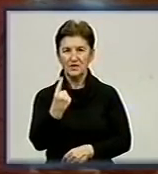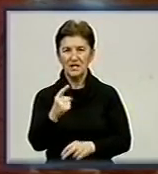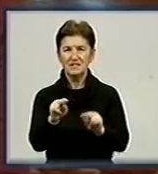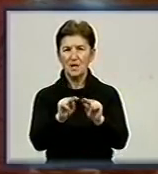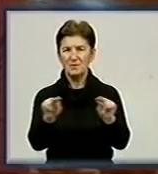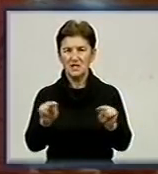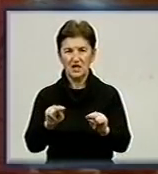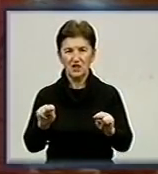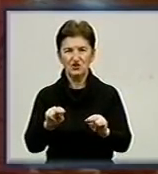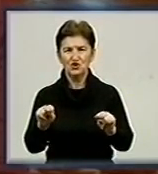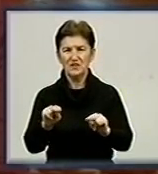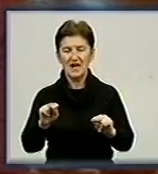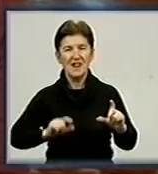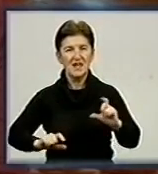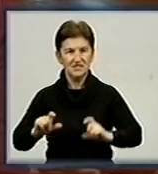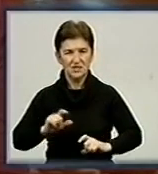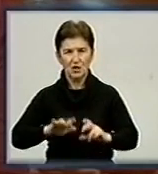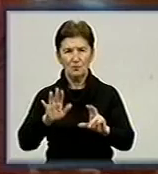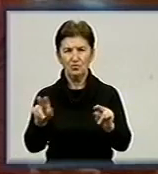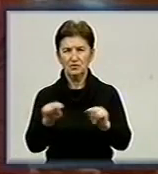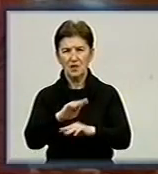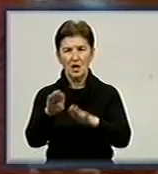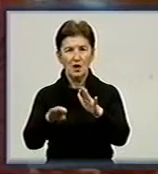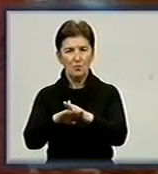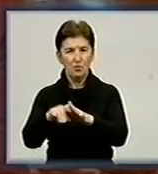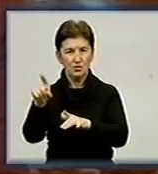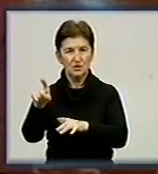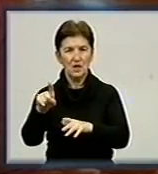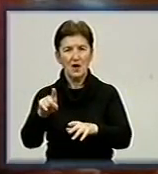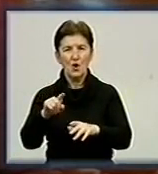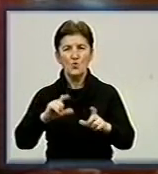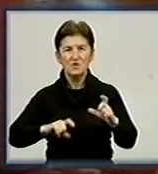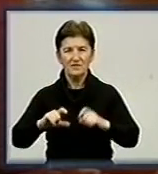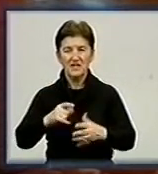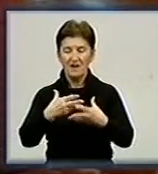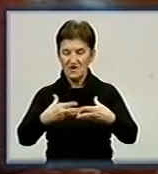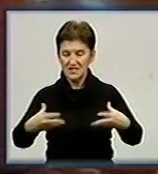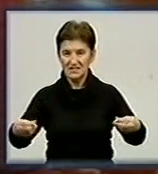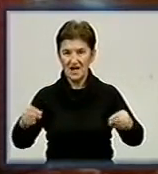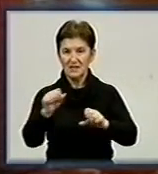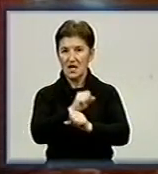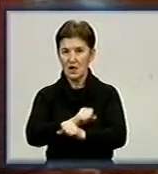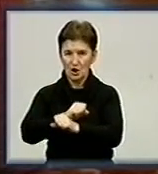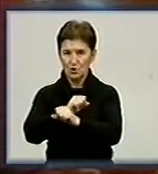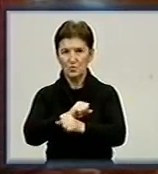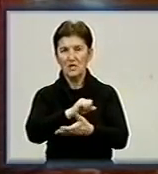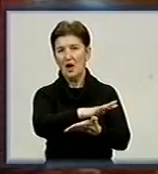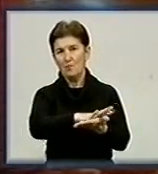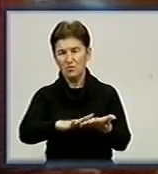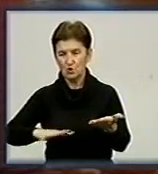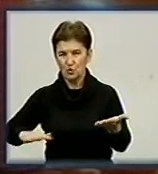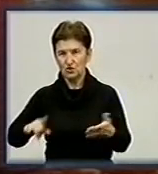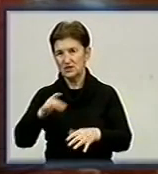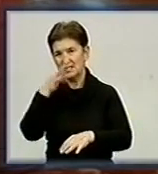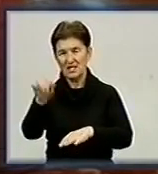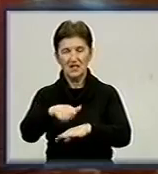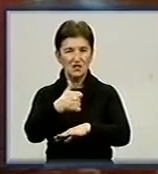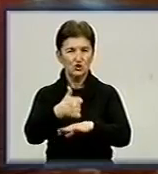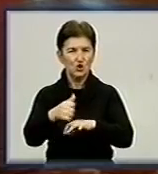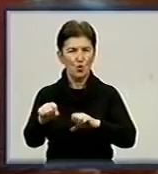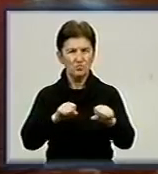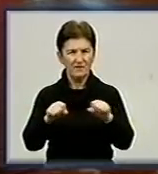працюватиме за розпорядком роботи педагогічного університету. Весняніш канікули продовжать. Про це під час прес-конференції повідомила начальник міського